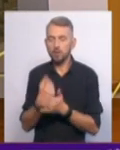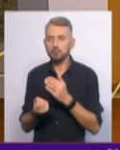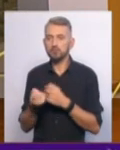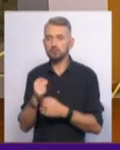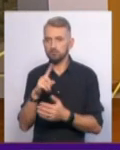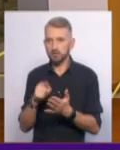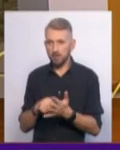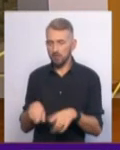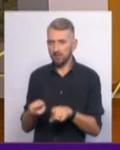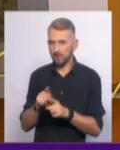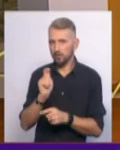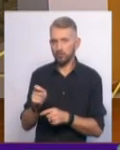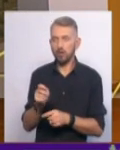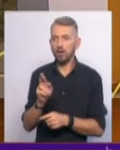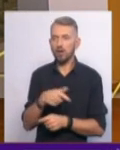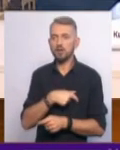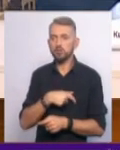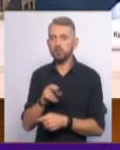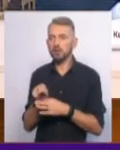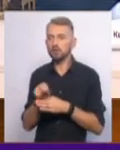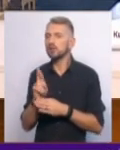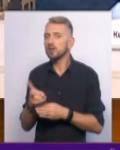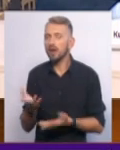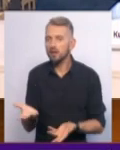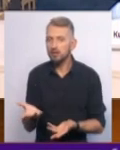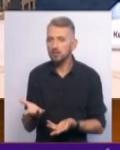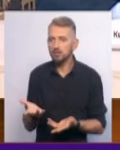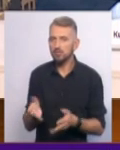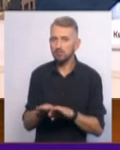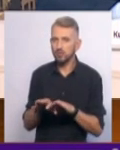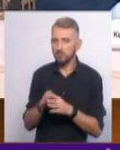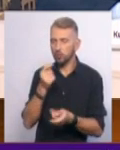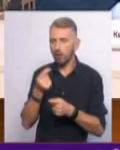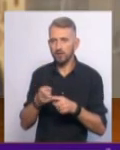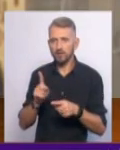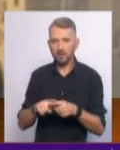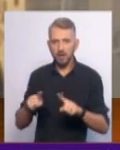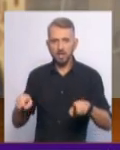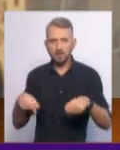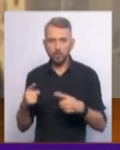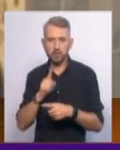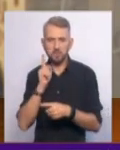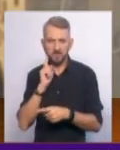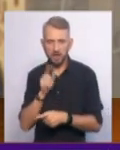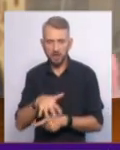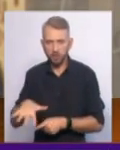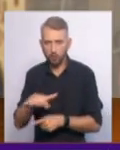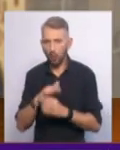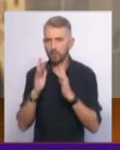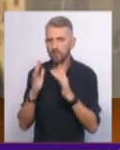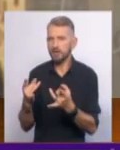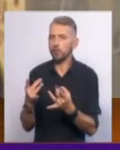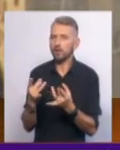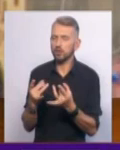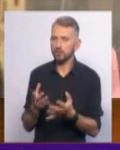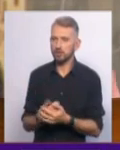яким чином депутати їх виправляють, подібні нюанси, це, звичайно, створенням зелених зон і скверів. Розкажіть,